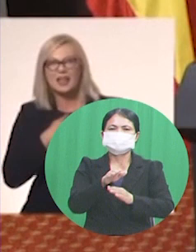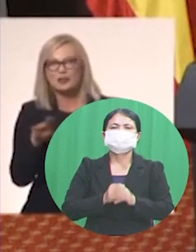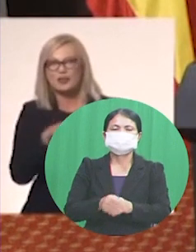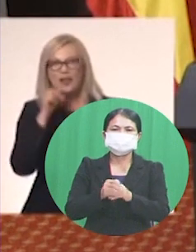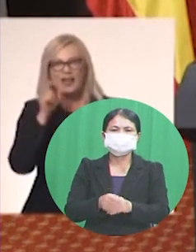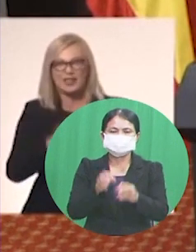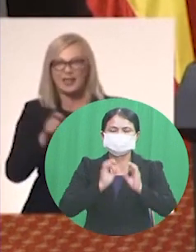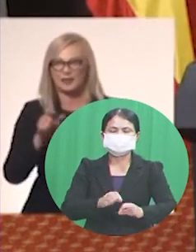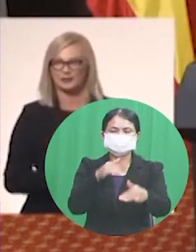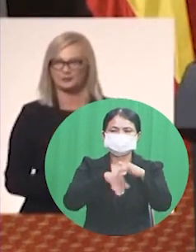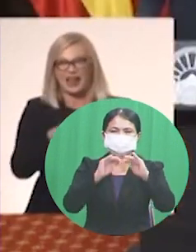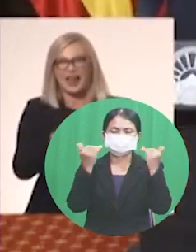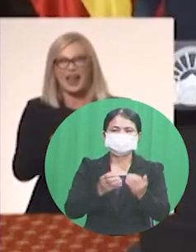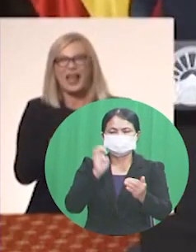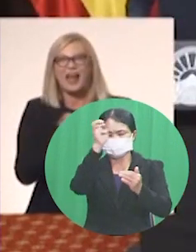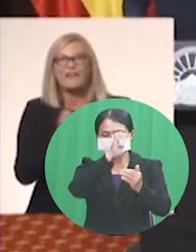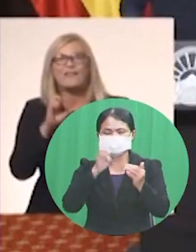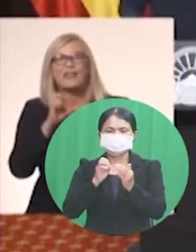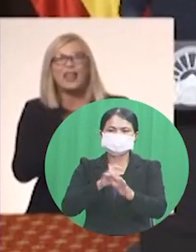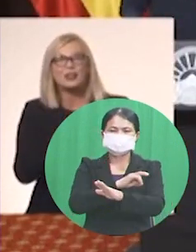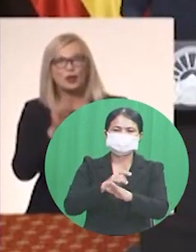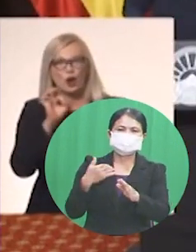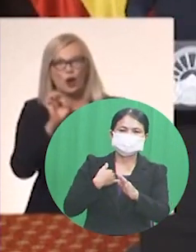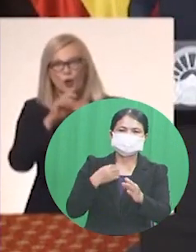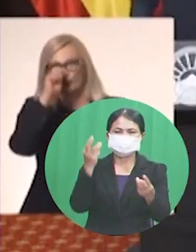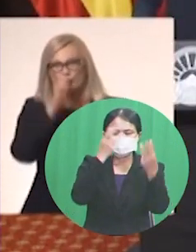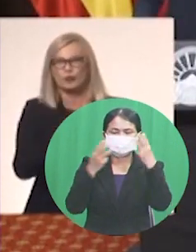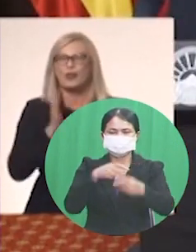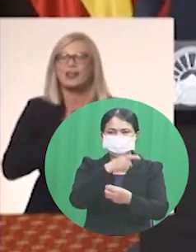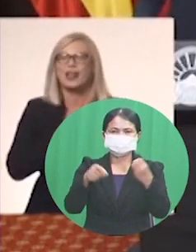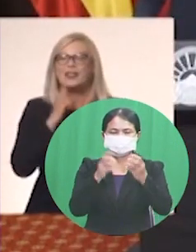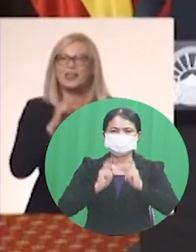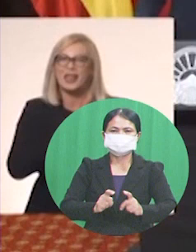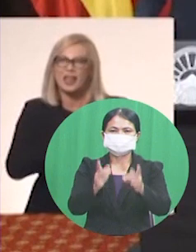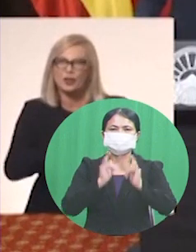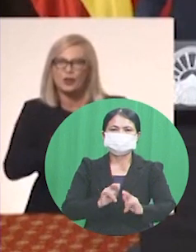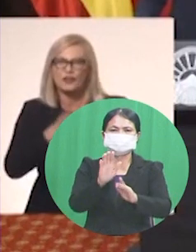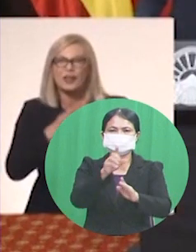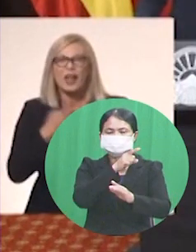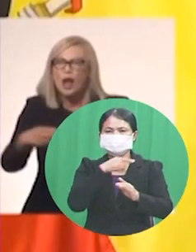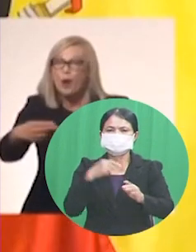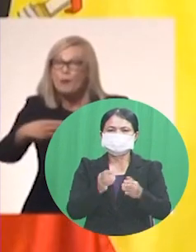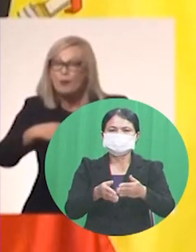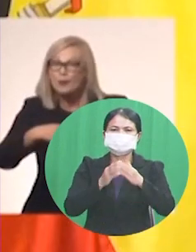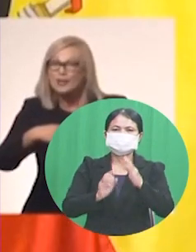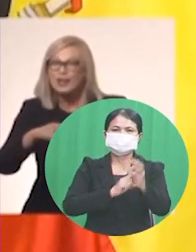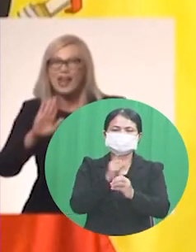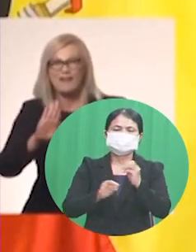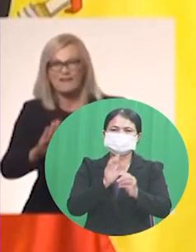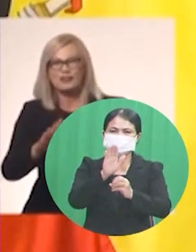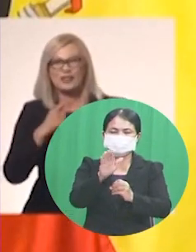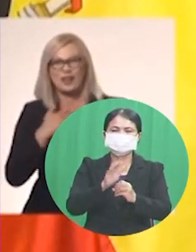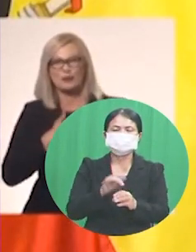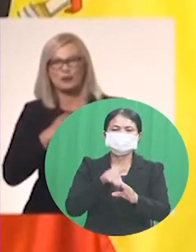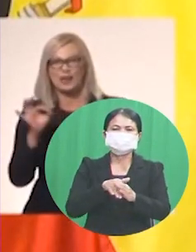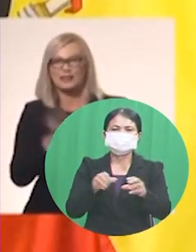ធីចូលជាសមាជិកប្លុកអឺរ៉ុបចំពីដែលមានការបារម្ភជុំវិញកិច្ចខិតខំប្រឹងប្រែងរបស់រុស្ស៊ីបង្កើនឥទ្ធិពលរបស់ខ្លួ